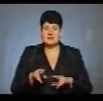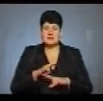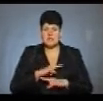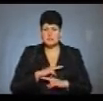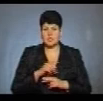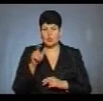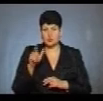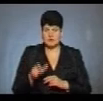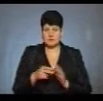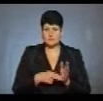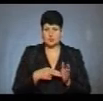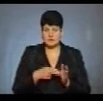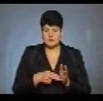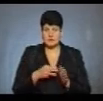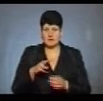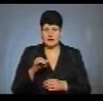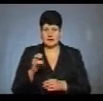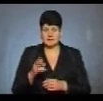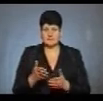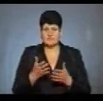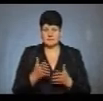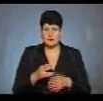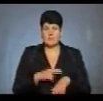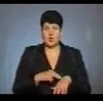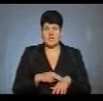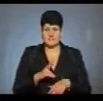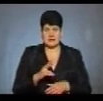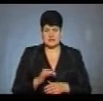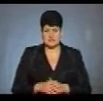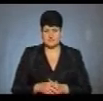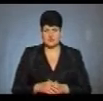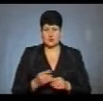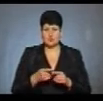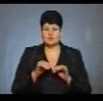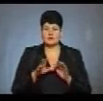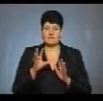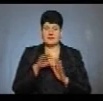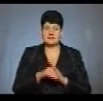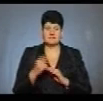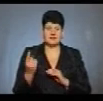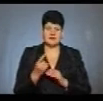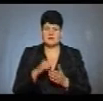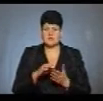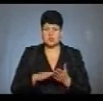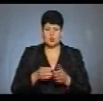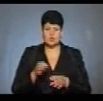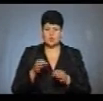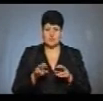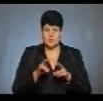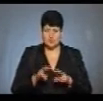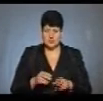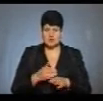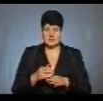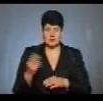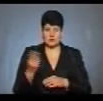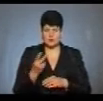під колесами потягу в Максимівці з'ясовують поліцейські. Дану подію внесла відданий реєстр досудових розслідувань за